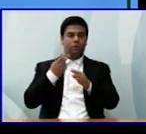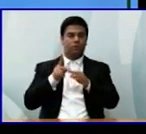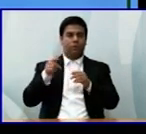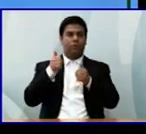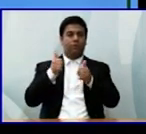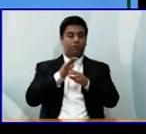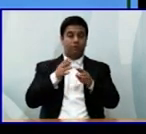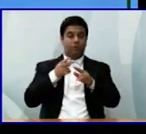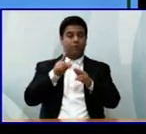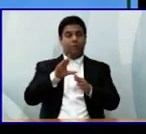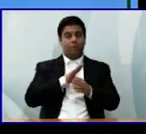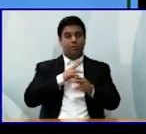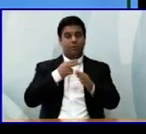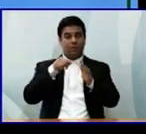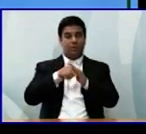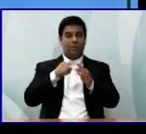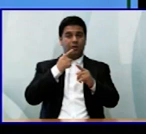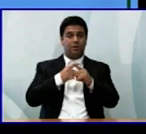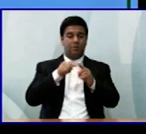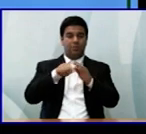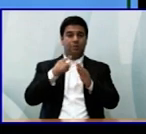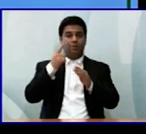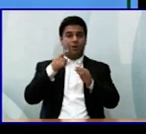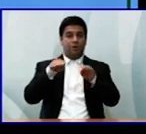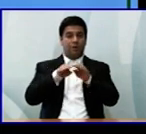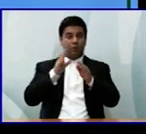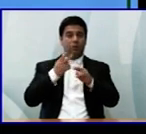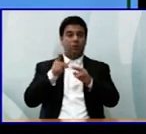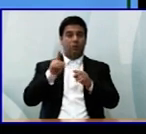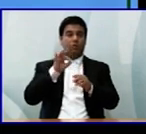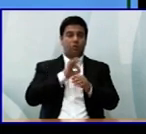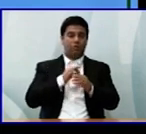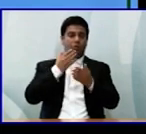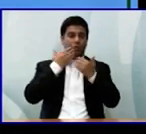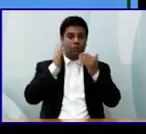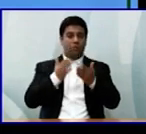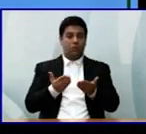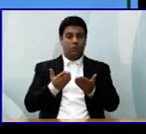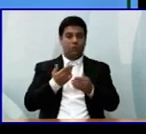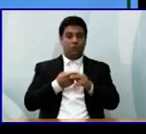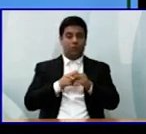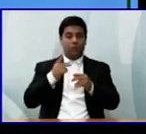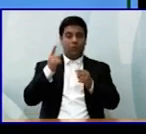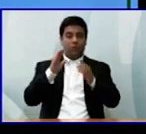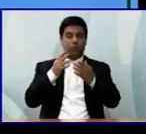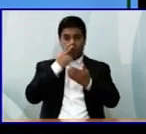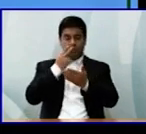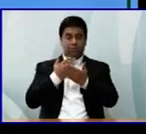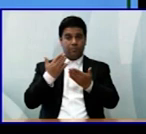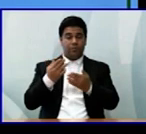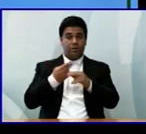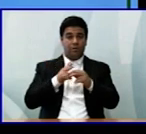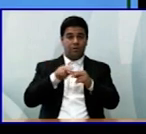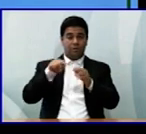Lekin ba'zida agar x ning koeffitsenti 1 ga teng bo'lsa, uni qo'llash oson. Mana birinchi holatni ko'rib chiqdik.